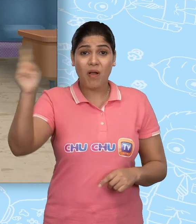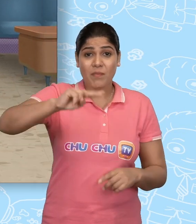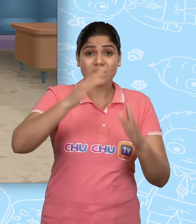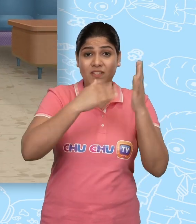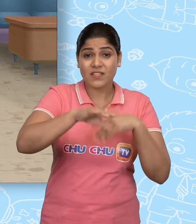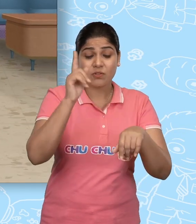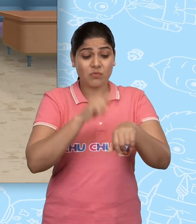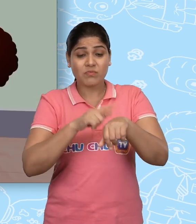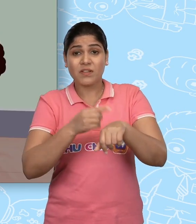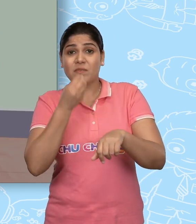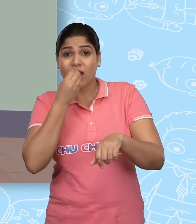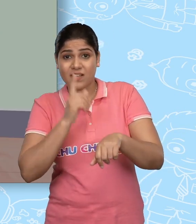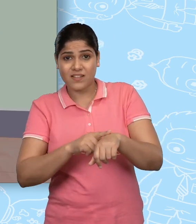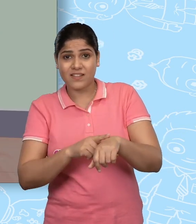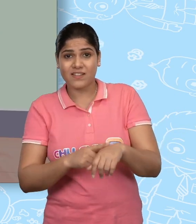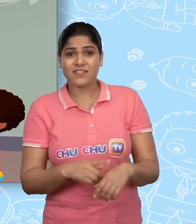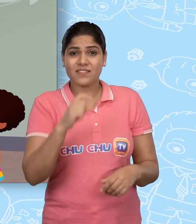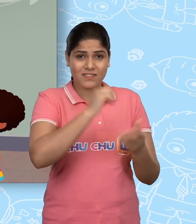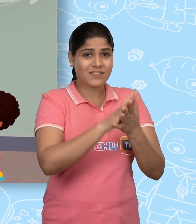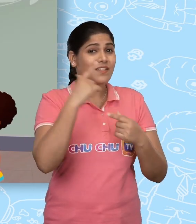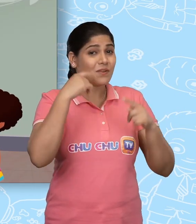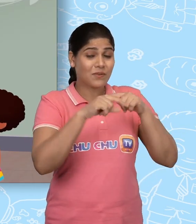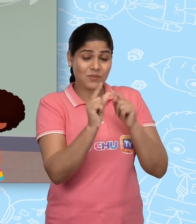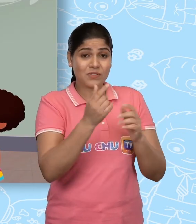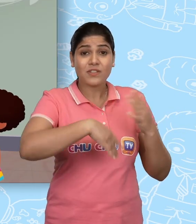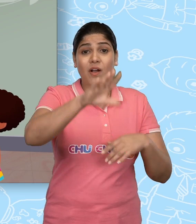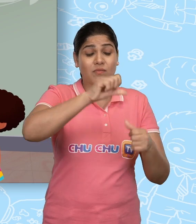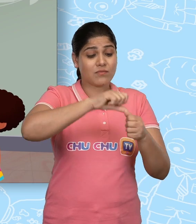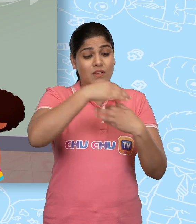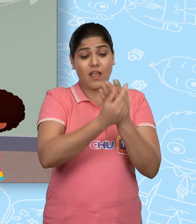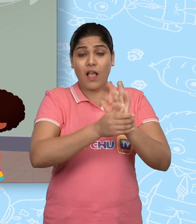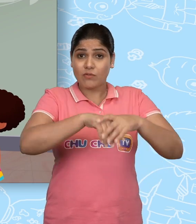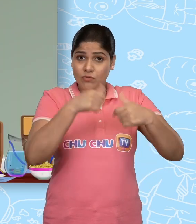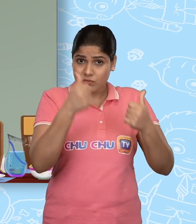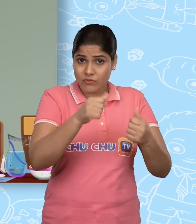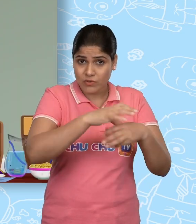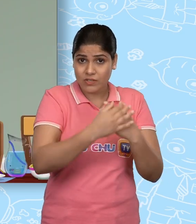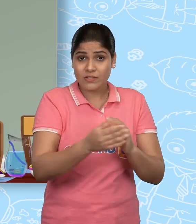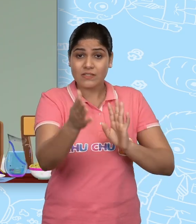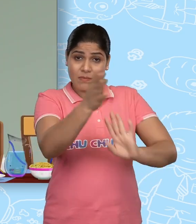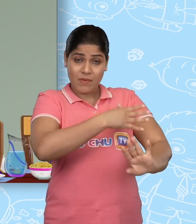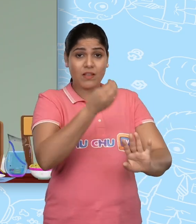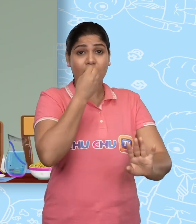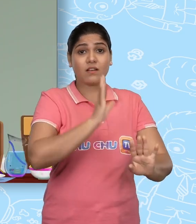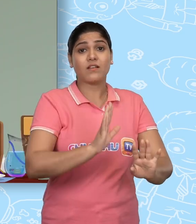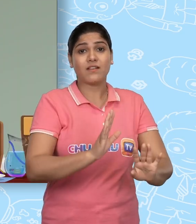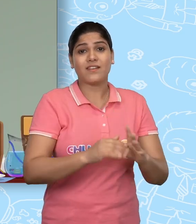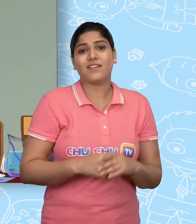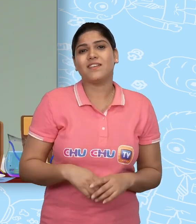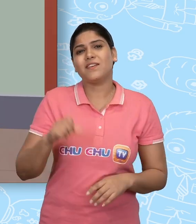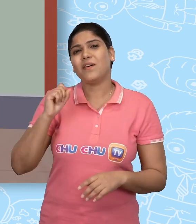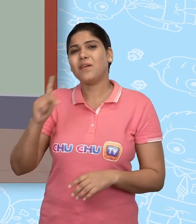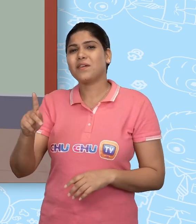तो खाने का टाइम था। चीकू, चलो जाओ अपने हाथ अच्छे से धो लो इससे पहले कि तुम अपना